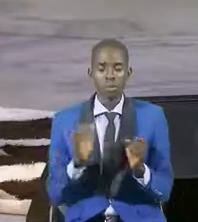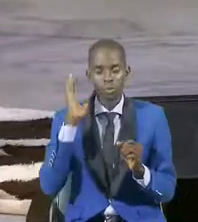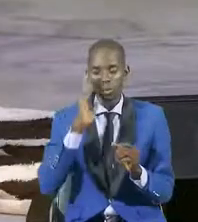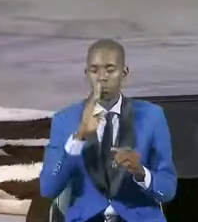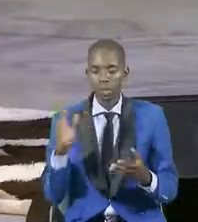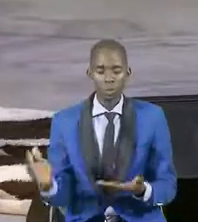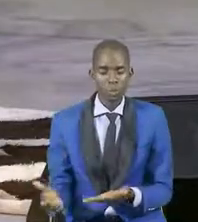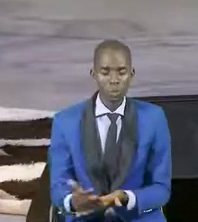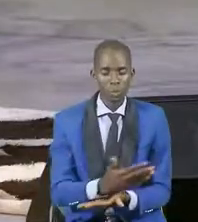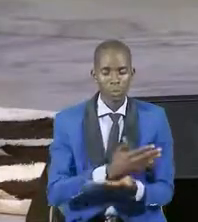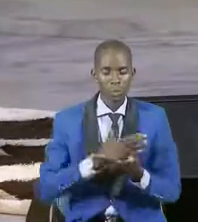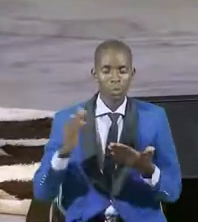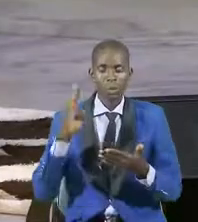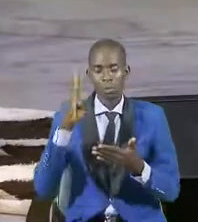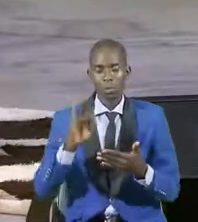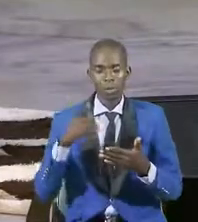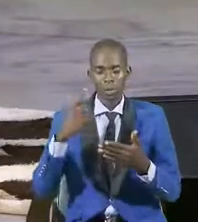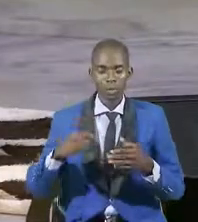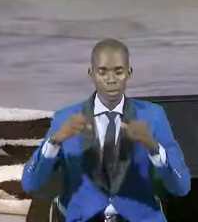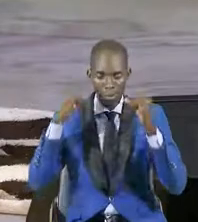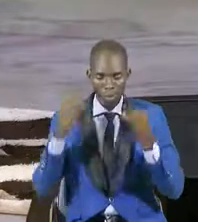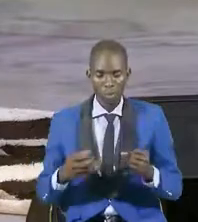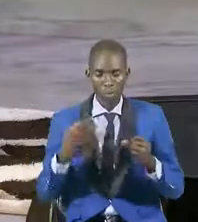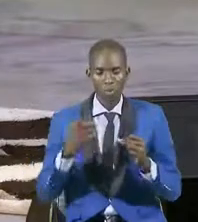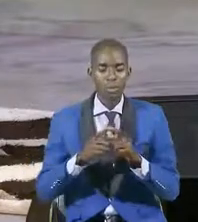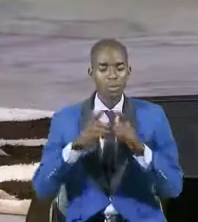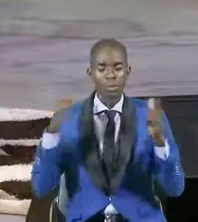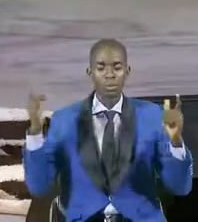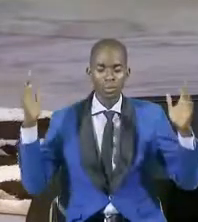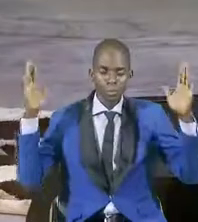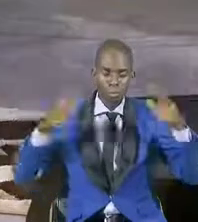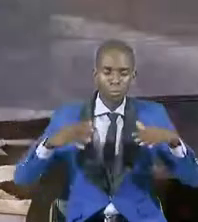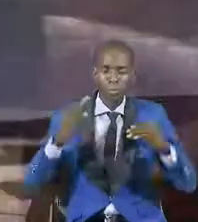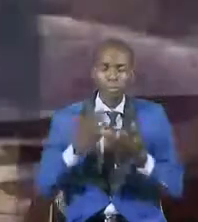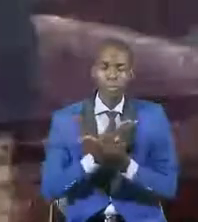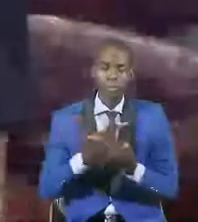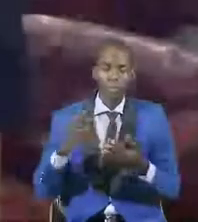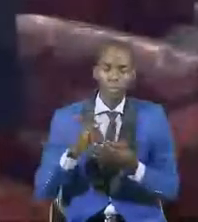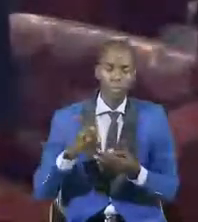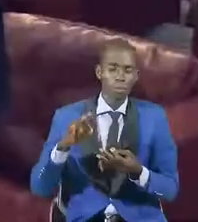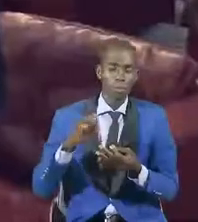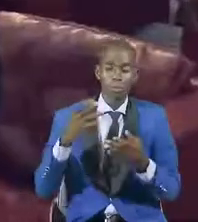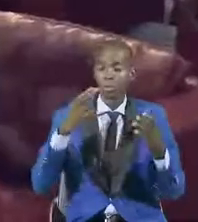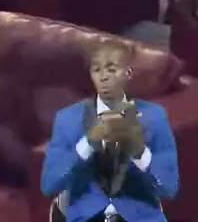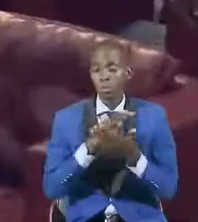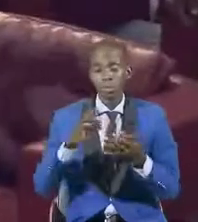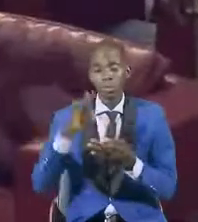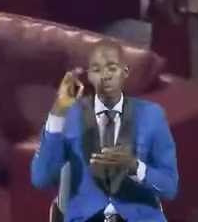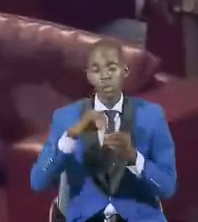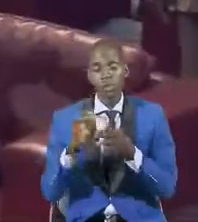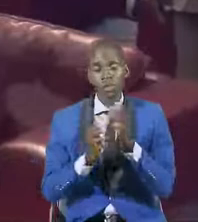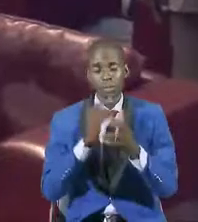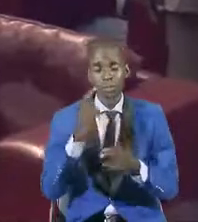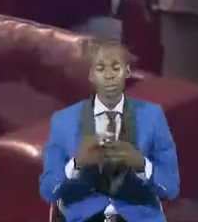timidité soit totalement balayée par la puissance torrentielle du Saint-Esprit au nom de